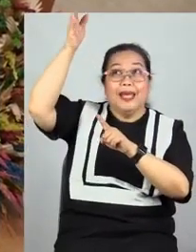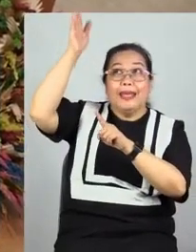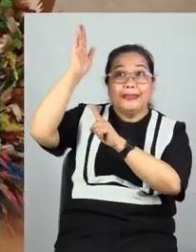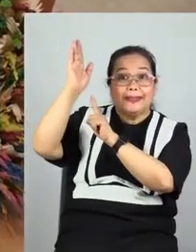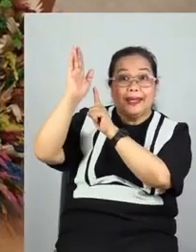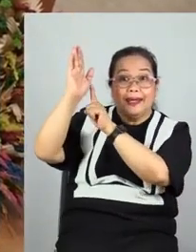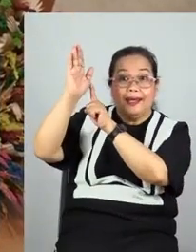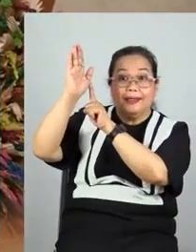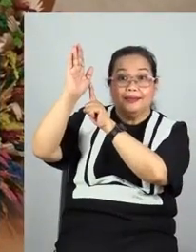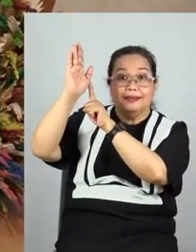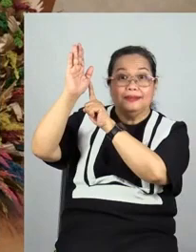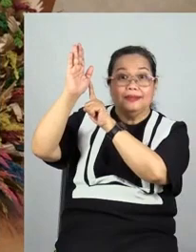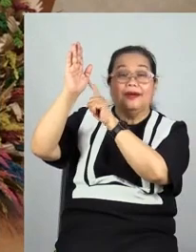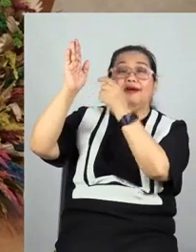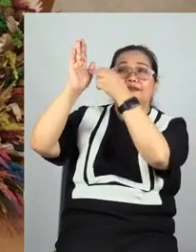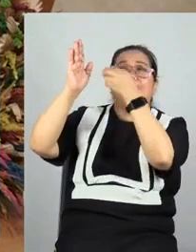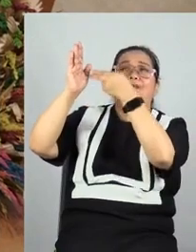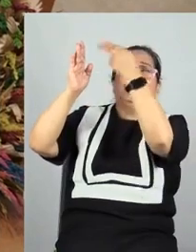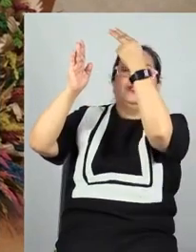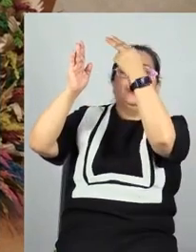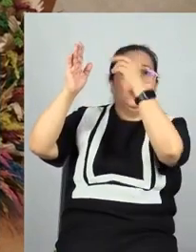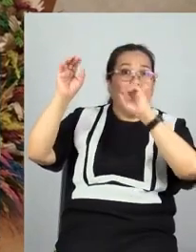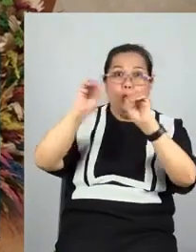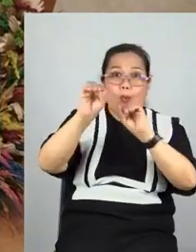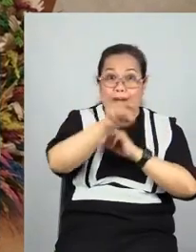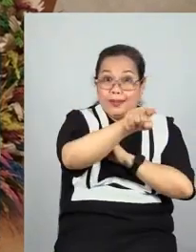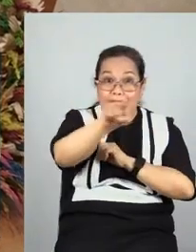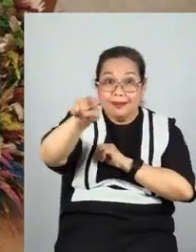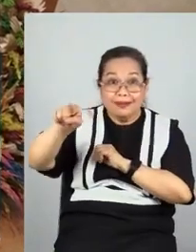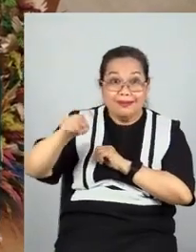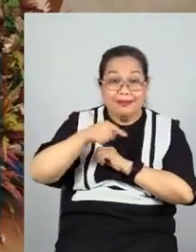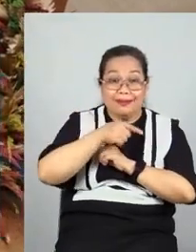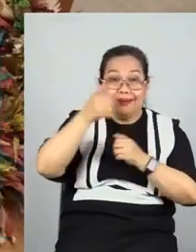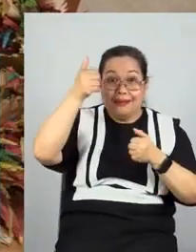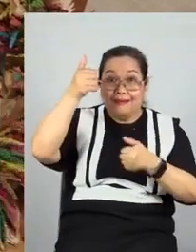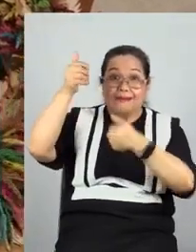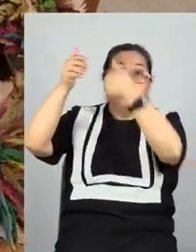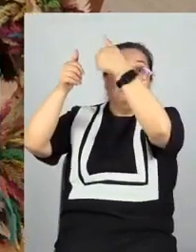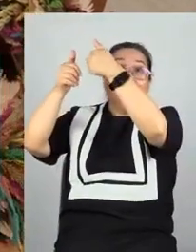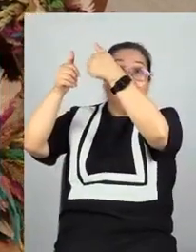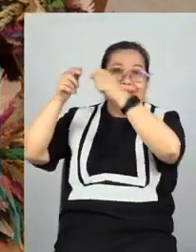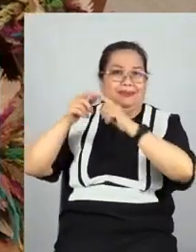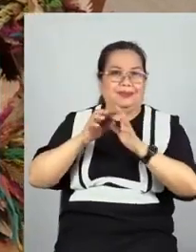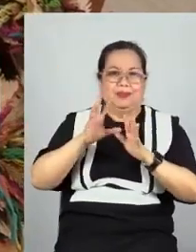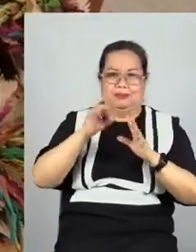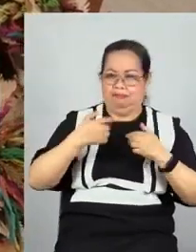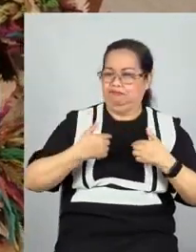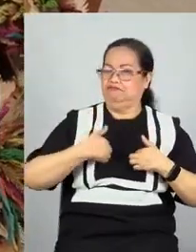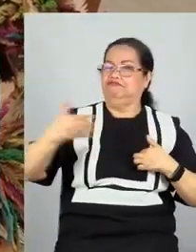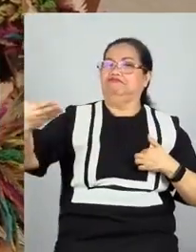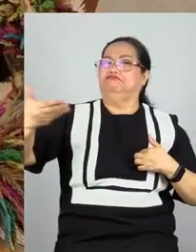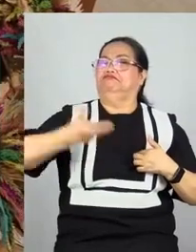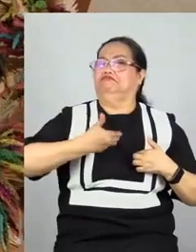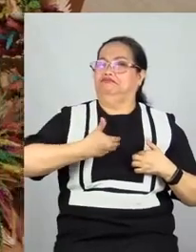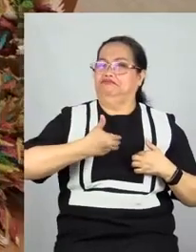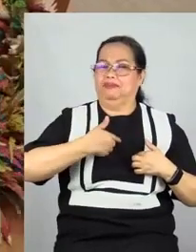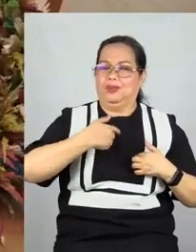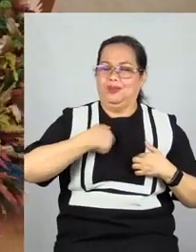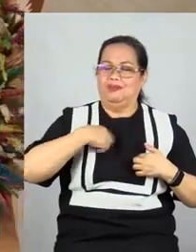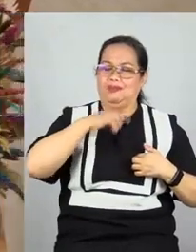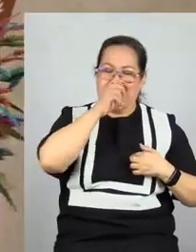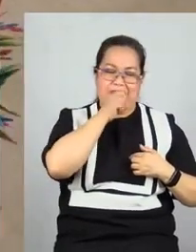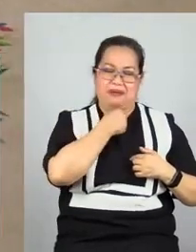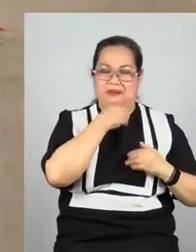Kataas-taas ang langit. Wala nang mas tataas pa ron. Huwag yung gamiting excuse na mataas ako mas matanda